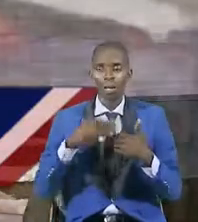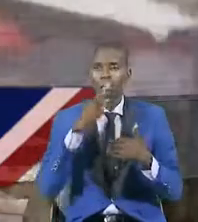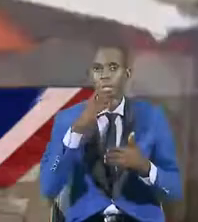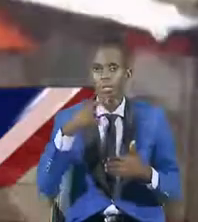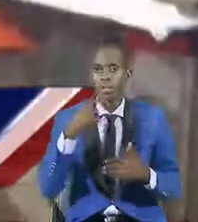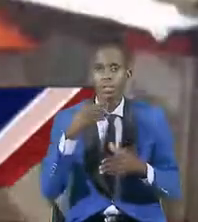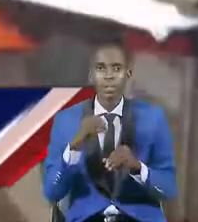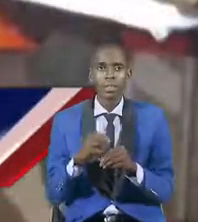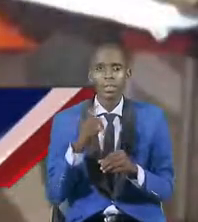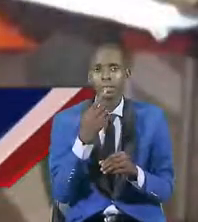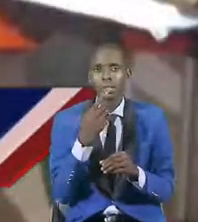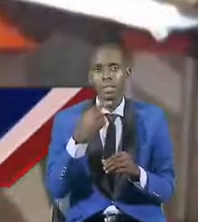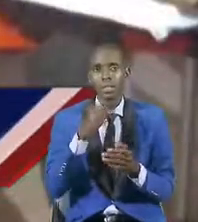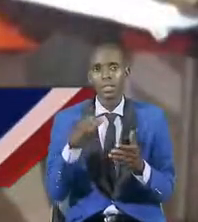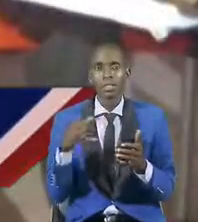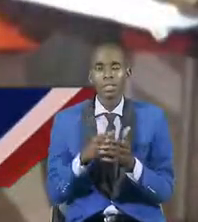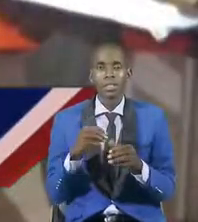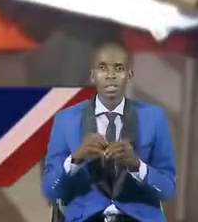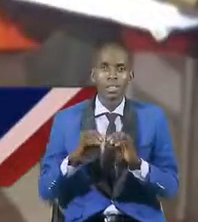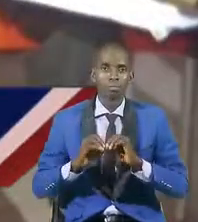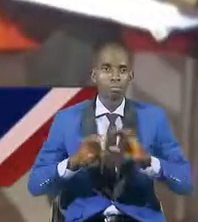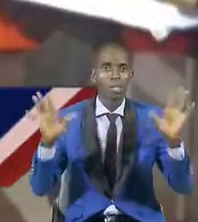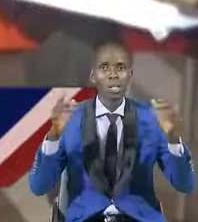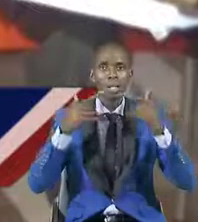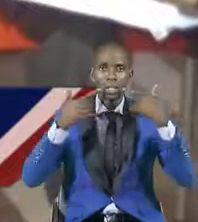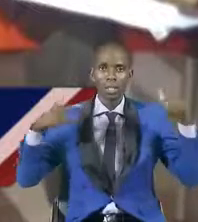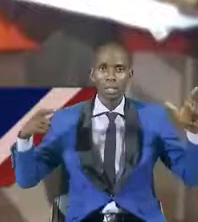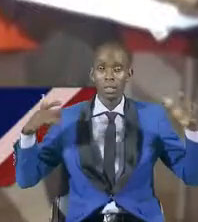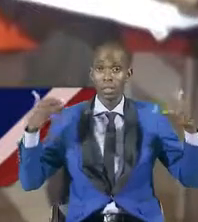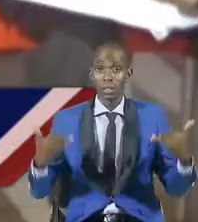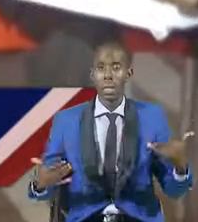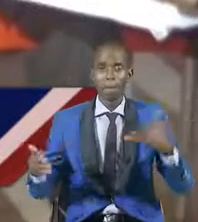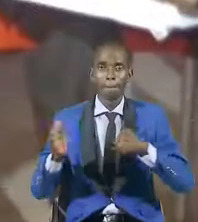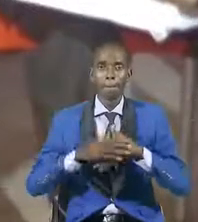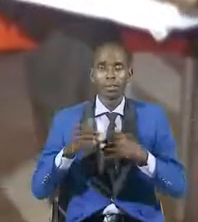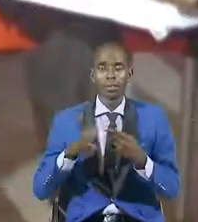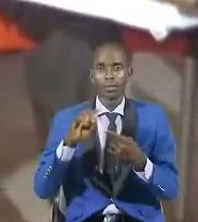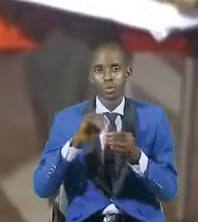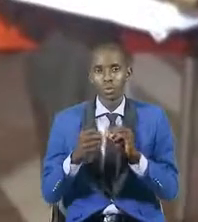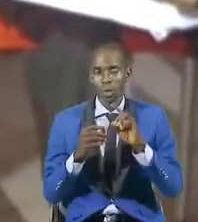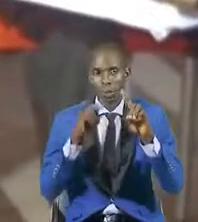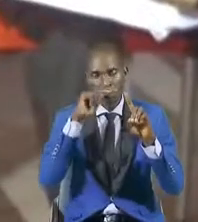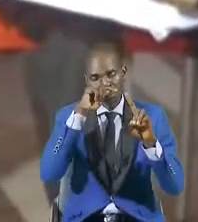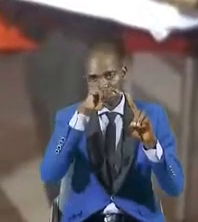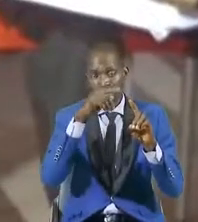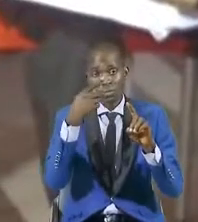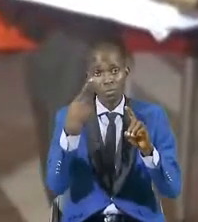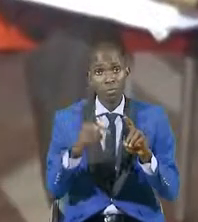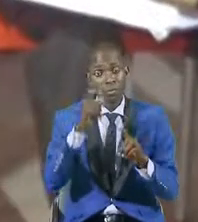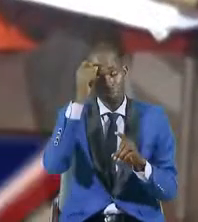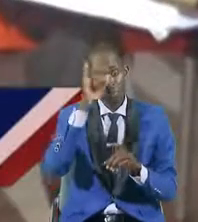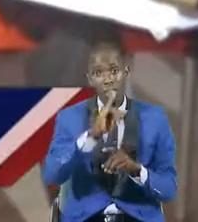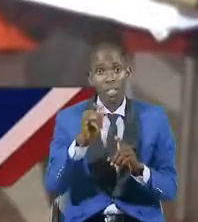on déclare cela dans une langue connue. Voyons-les un à un. Numéro 1, c'est